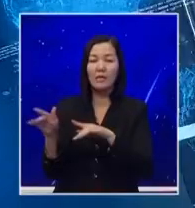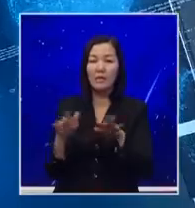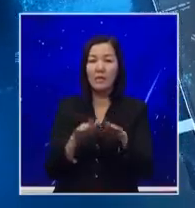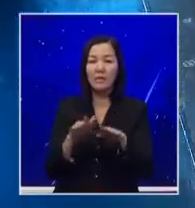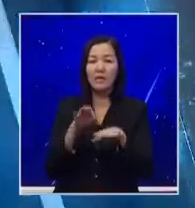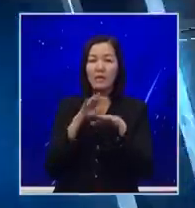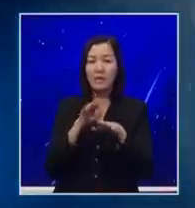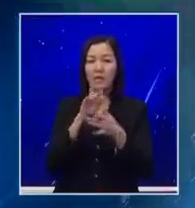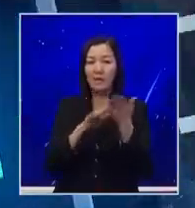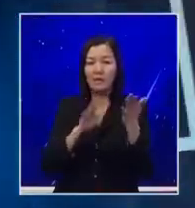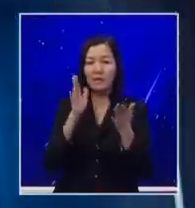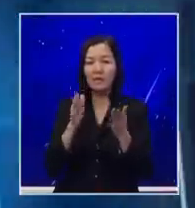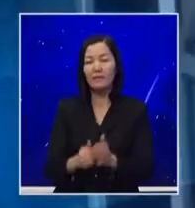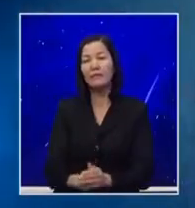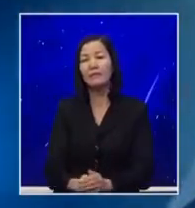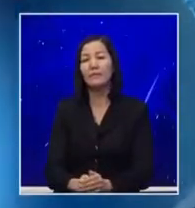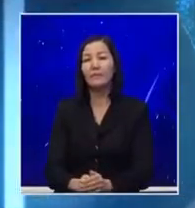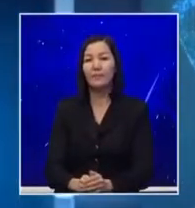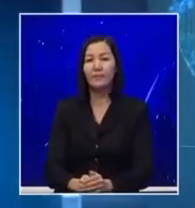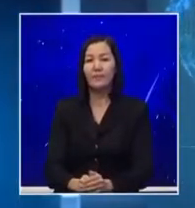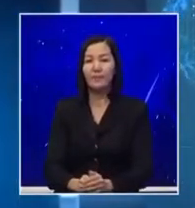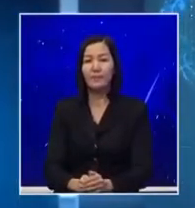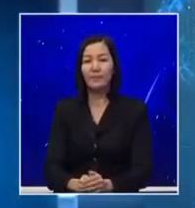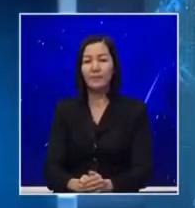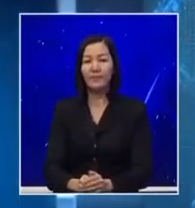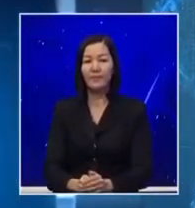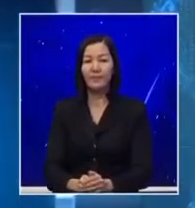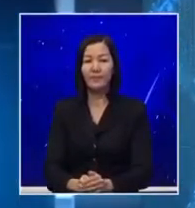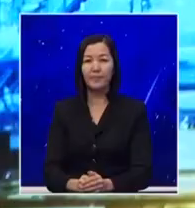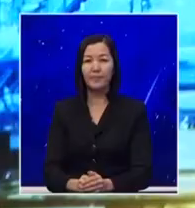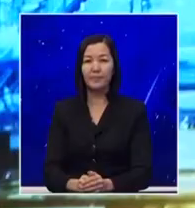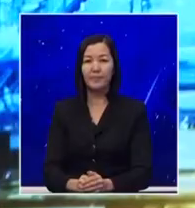Меруерт Қыдырбайқызы, Жайық Құрманбаев, Жетісу телеарнасы.